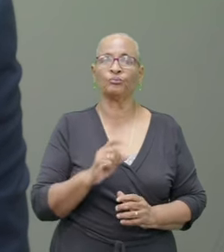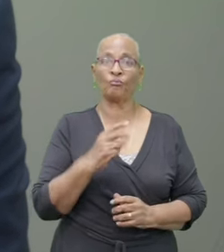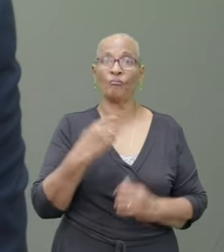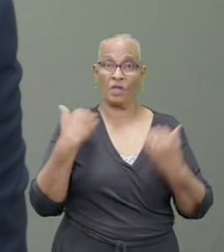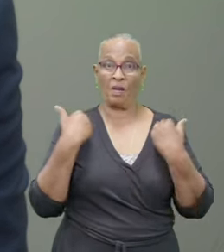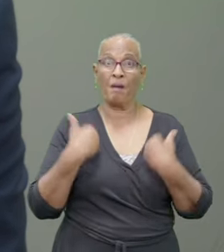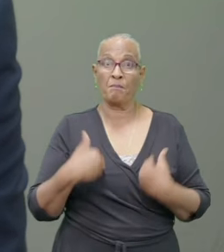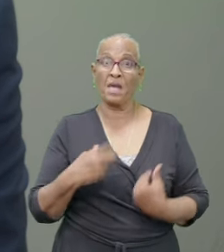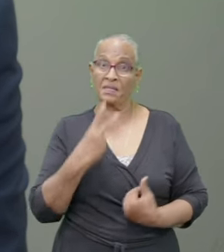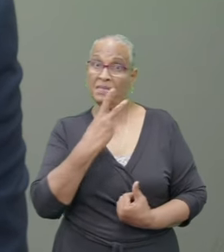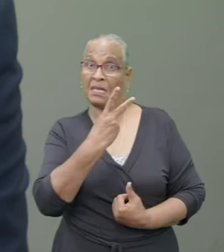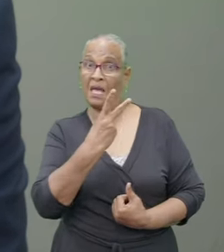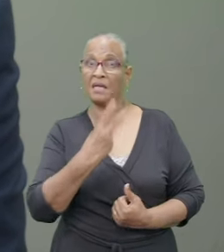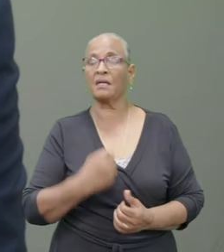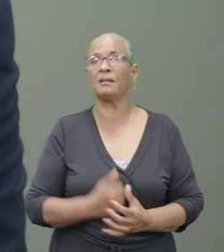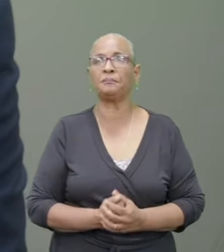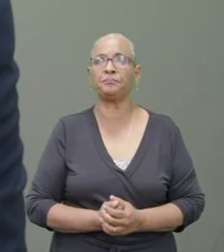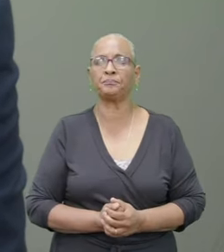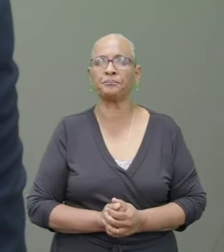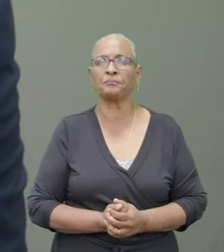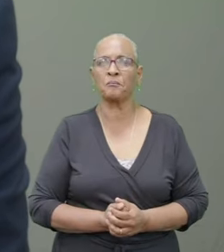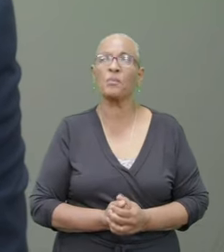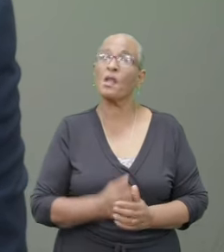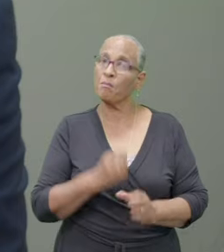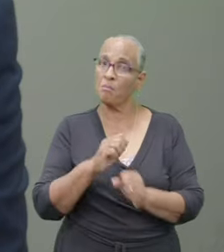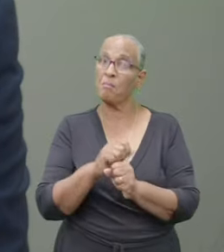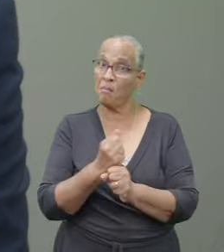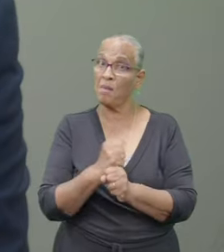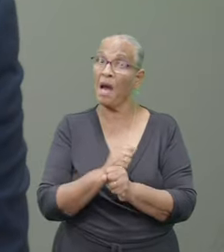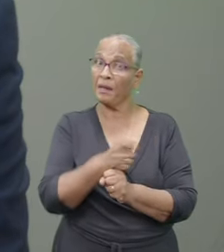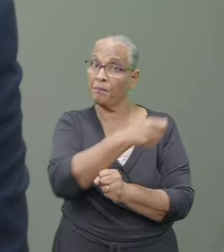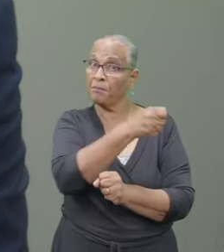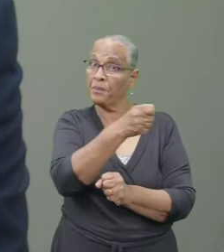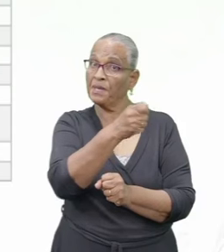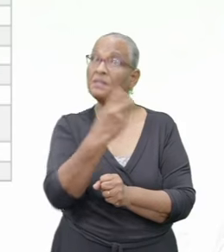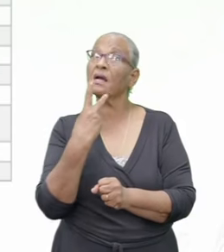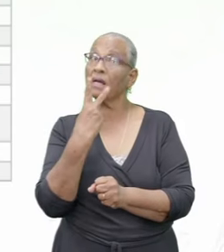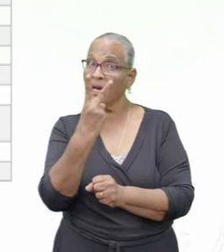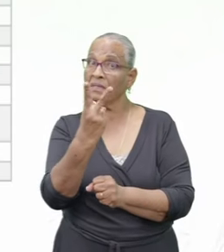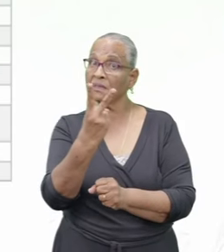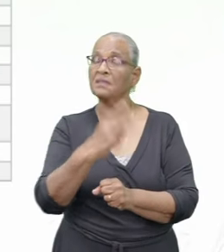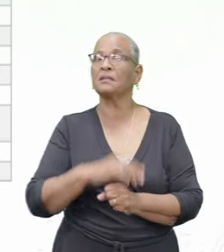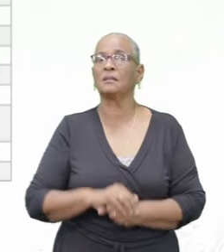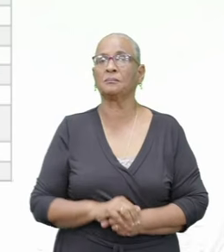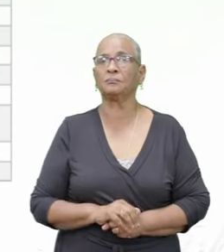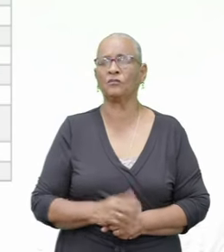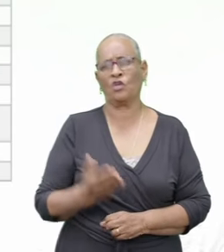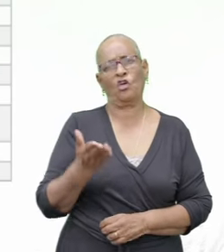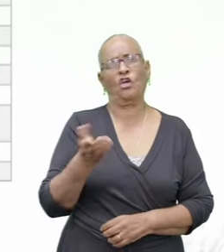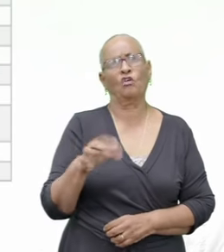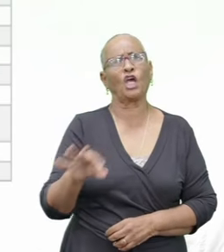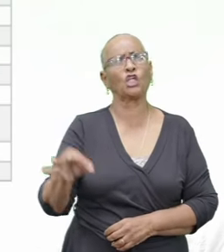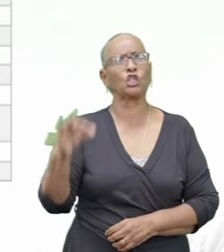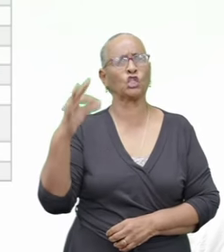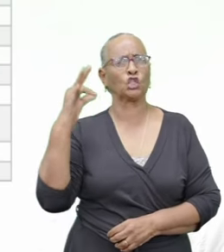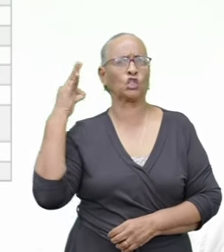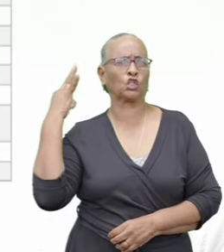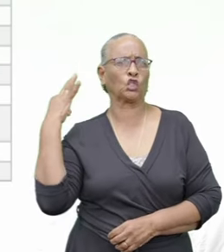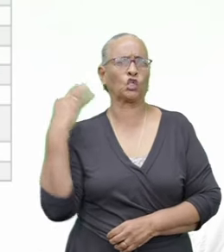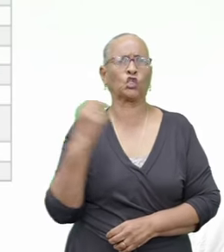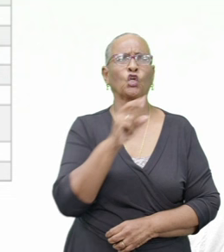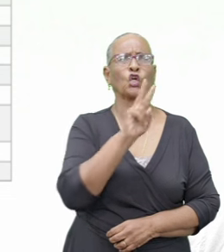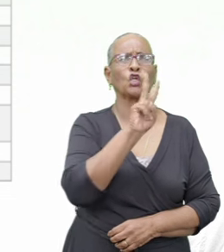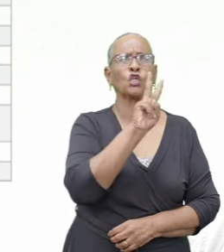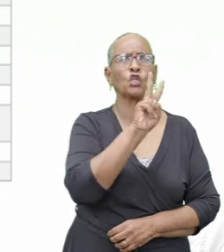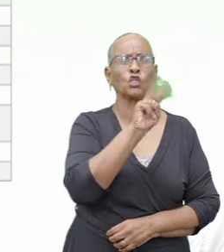zichtbaar is. Maar de aanwezige media kan het hier zien. U ziet, we zijn een beetje teruggegaan naar 2014. Want dat is het, denk